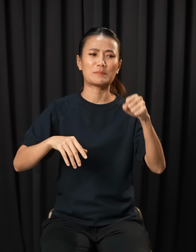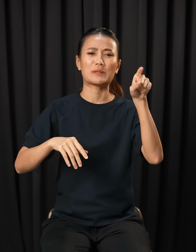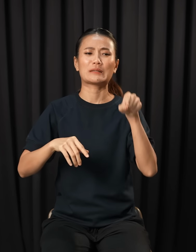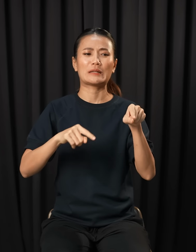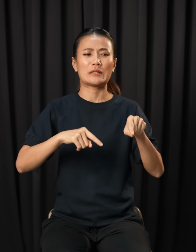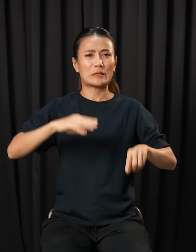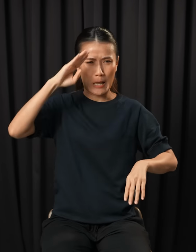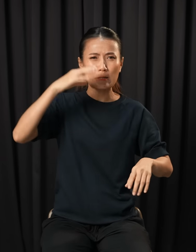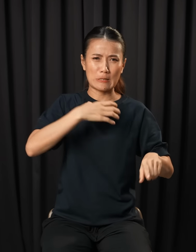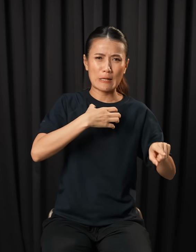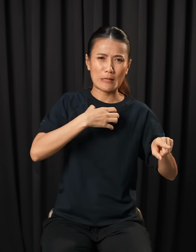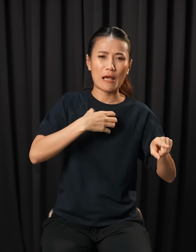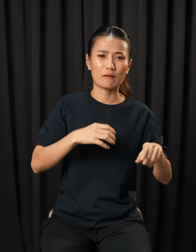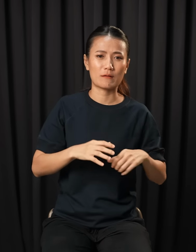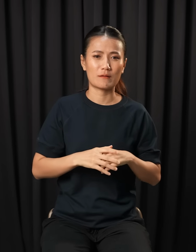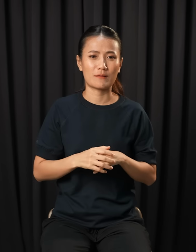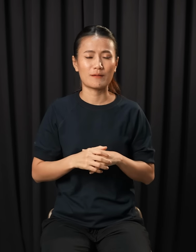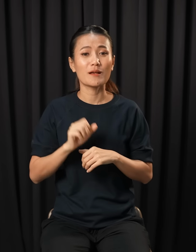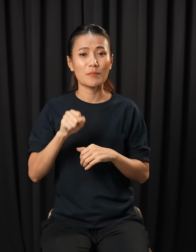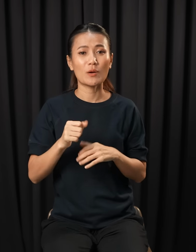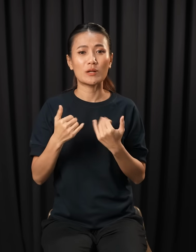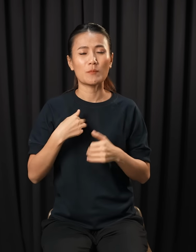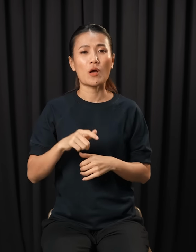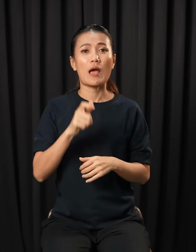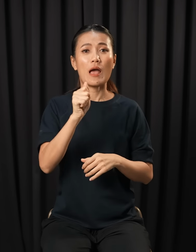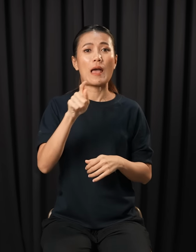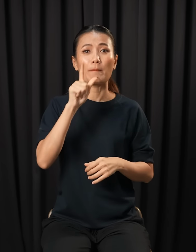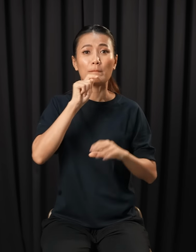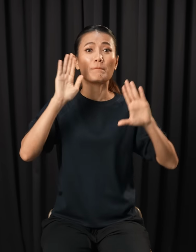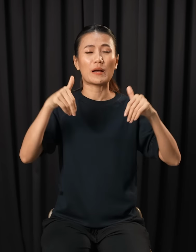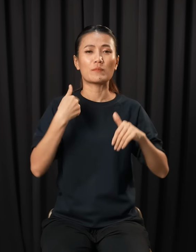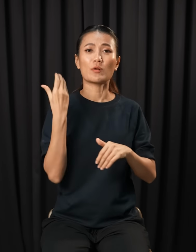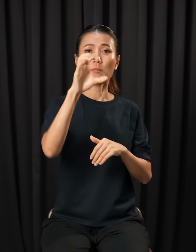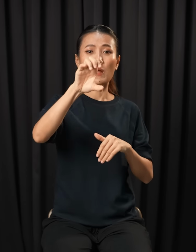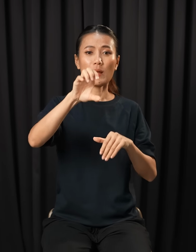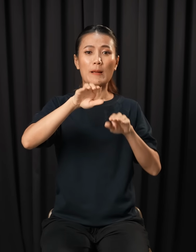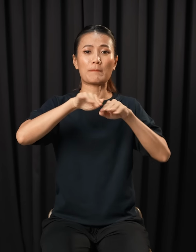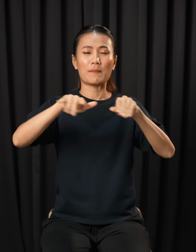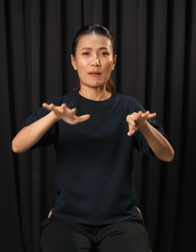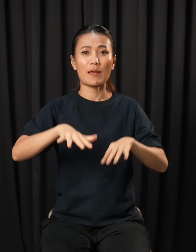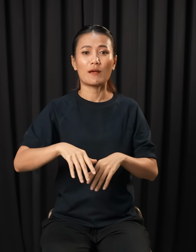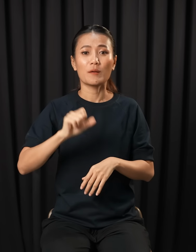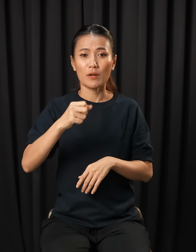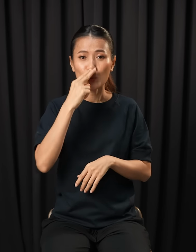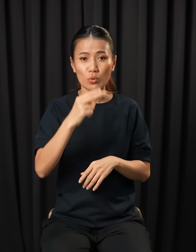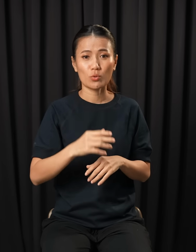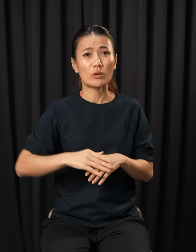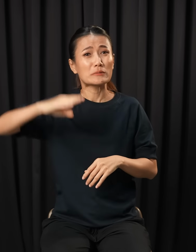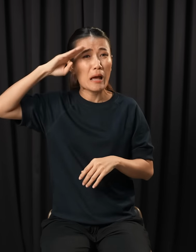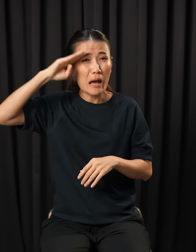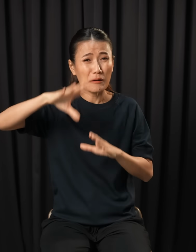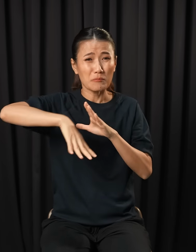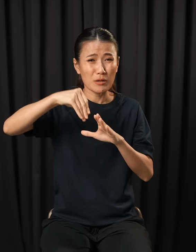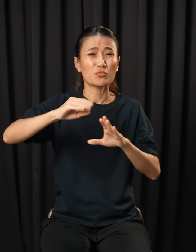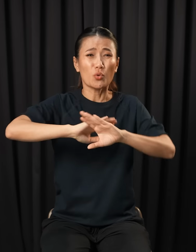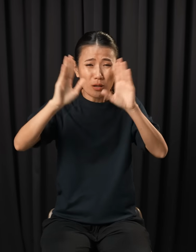100% ผมว่า 90% แล้วกันนะยกเว้น 10% ที่อยากเป็นทหารใจจะขาด ก็เมื่อกี้อาจารย์ถามในเรื่องโซเชียลผมเข้า Twitter ผมเอานโย